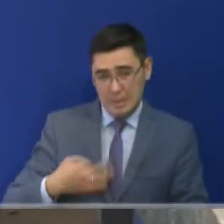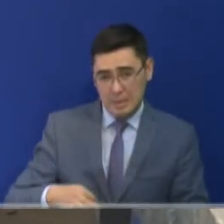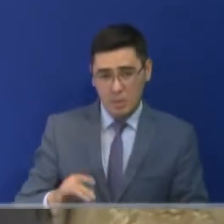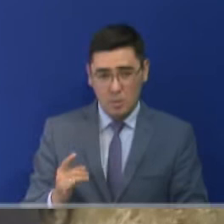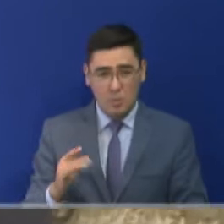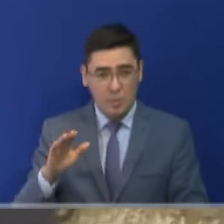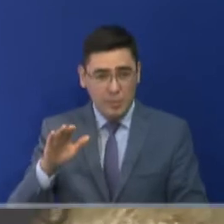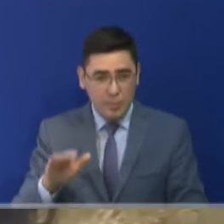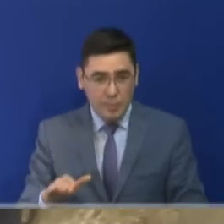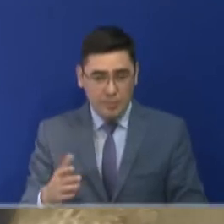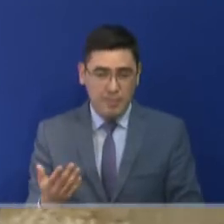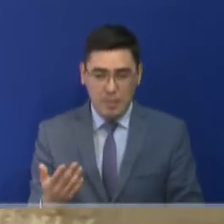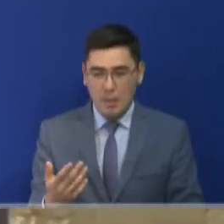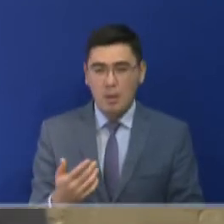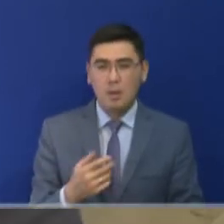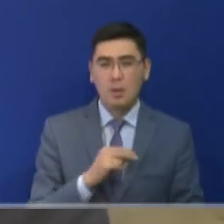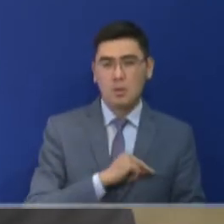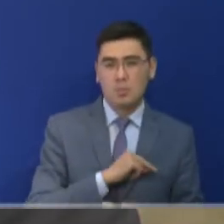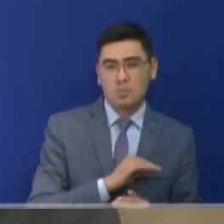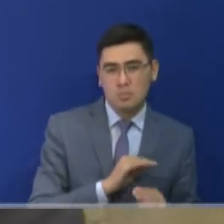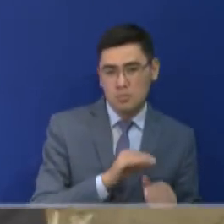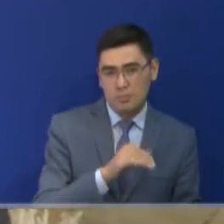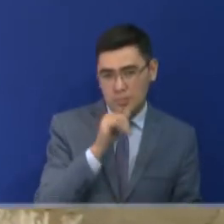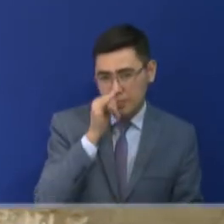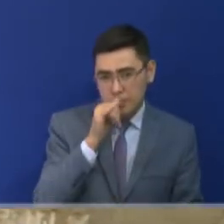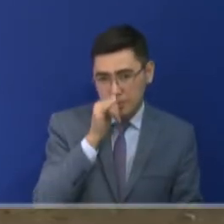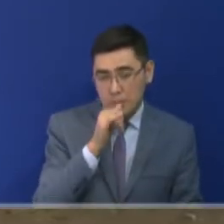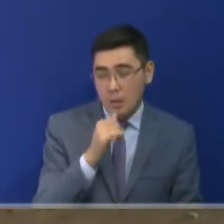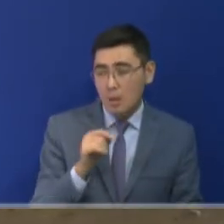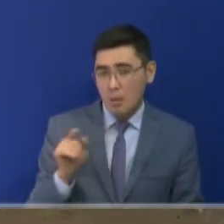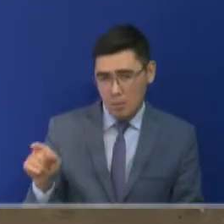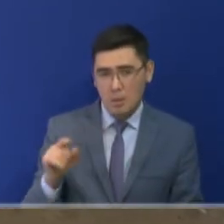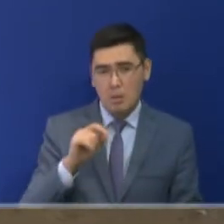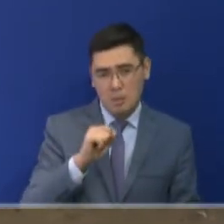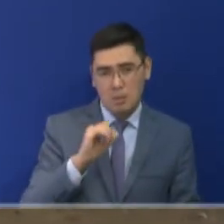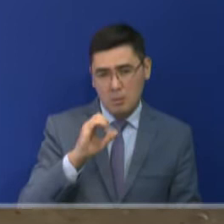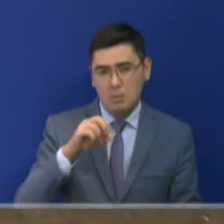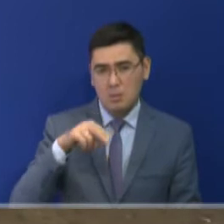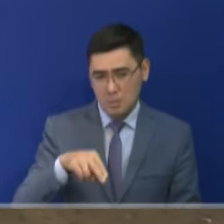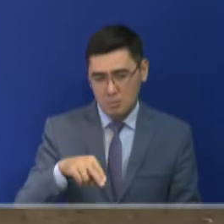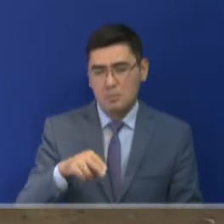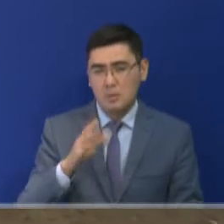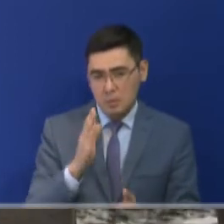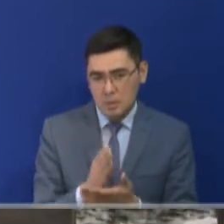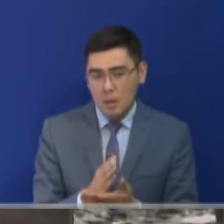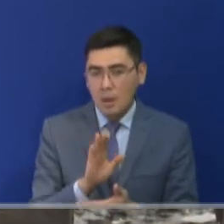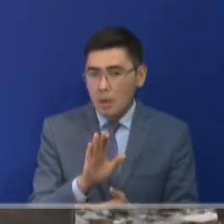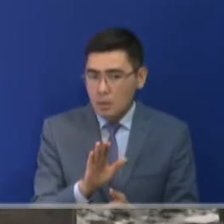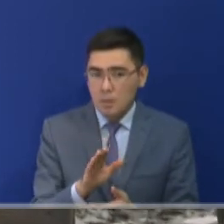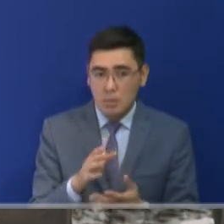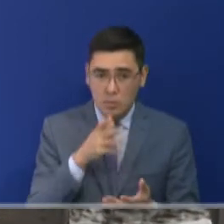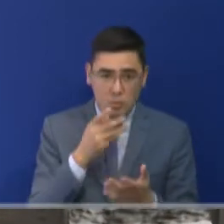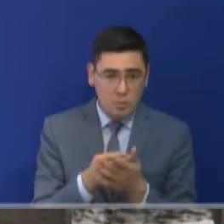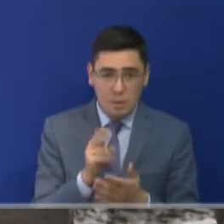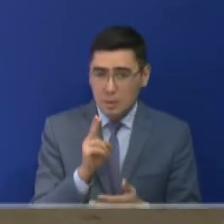поэтому она не может трудоустроиться. Сегодня семья получает адресную социальную помощь. Так как у семьи нет собственной квартиры,